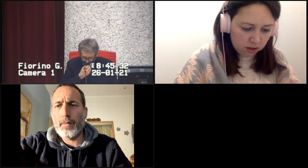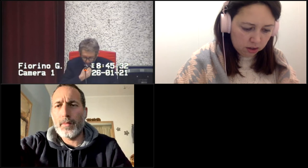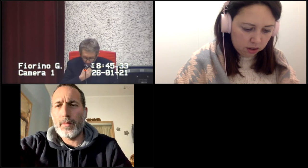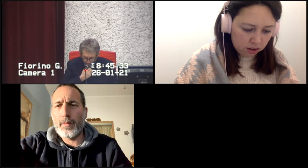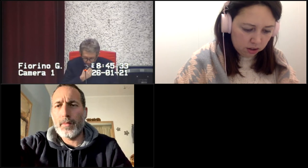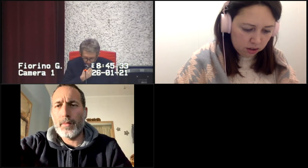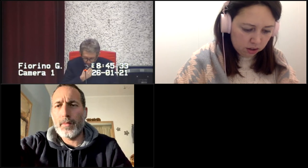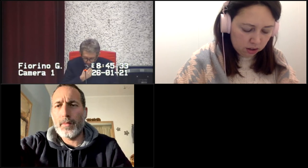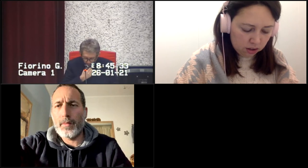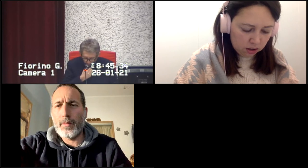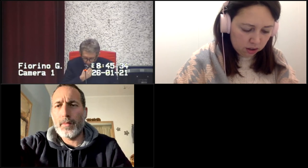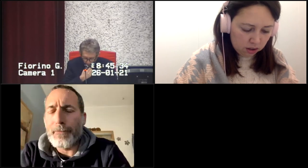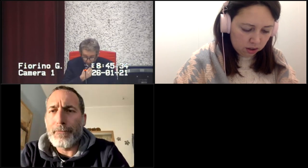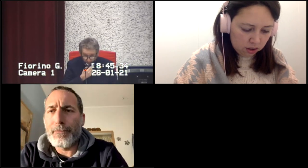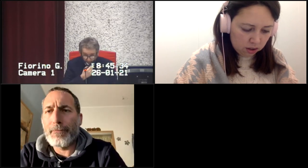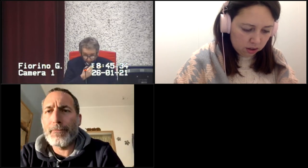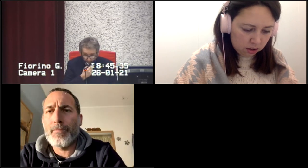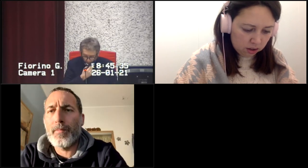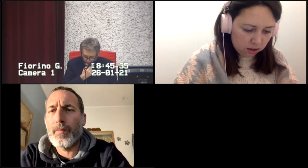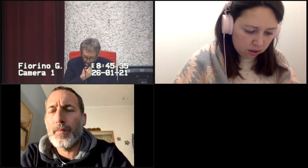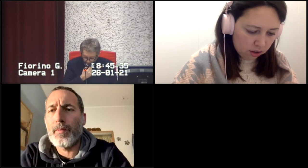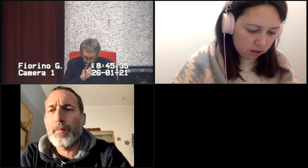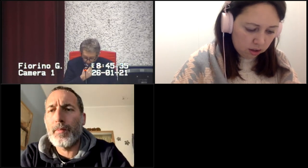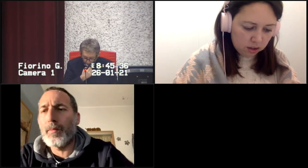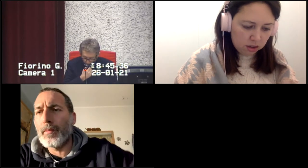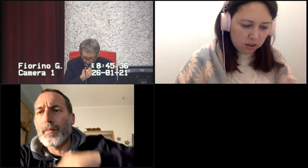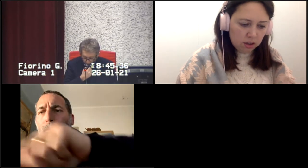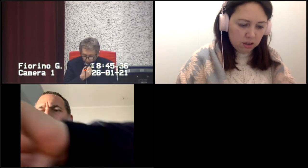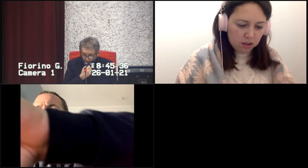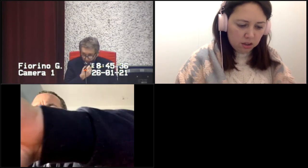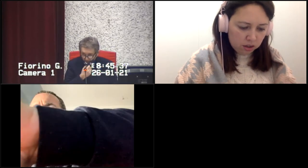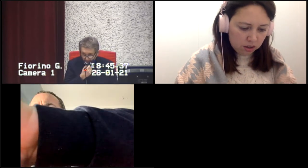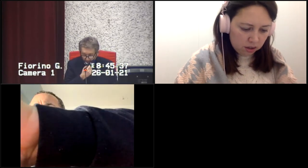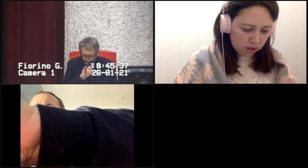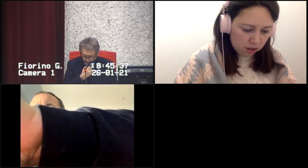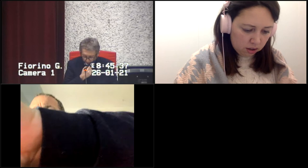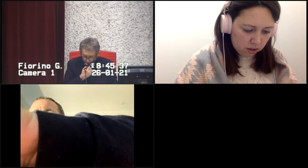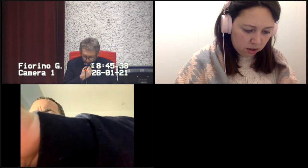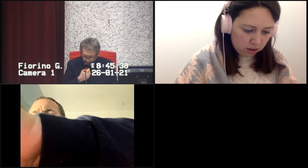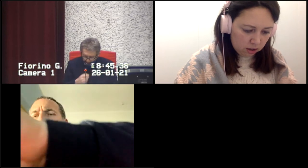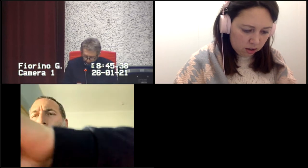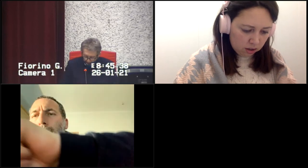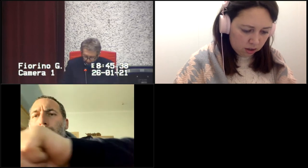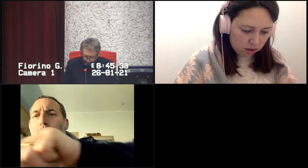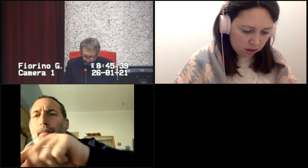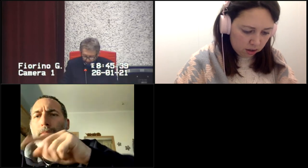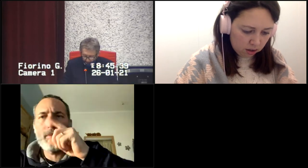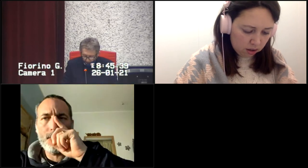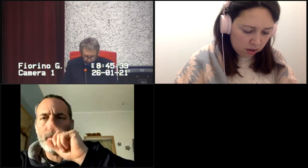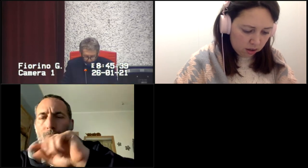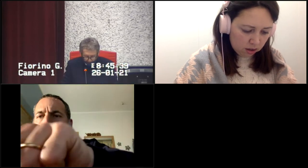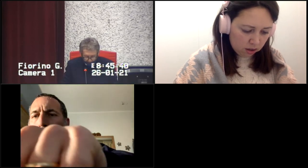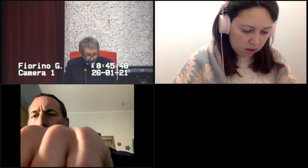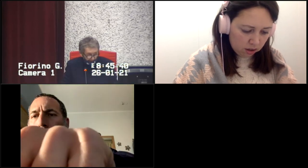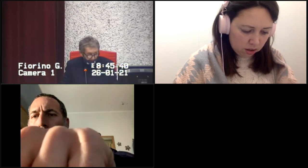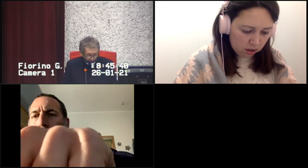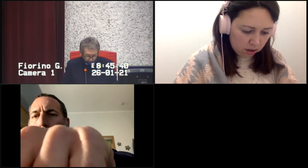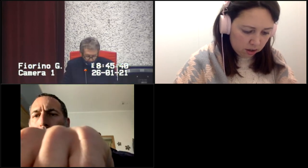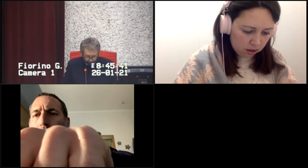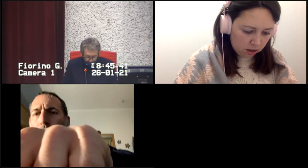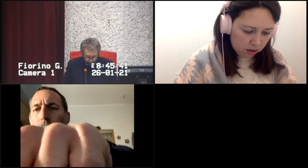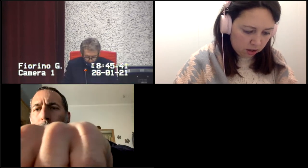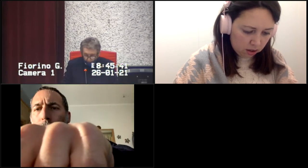dell'articolo 166,2 del decreto legislativo numero 267 del 2000 e dell'articolo 3 del